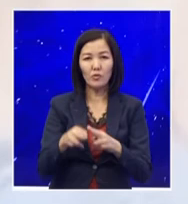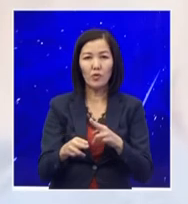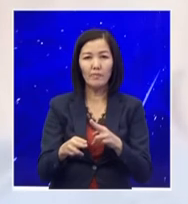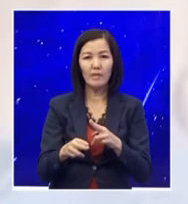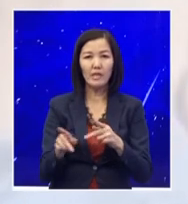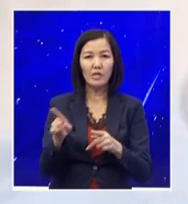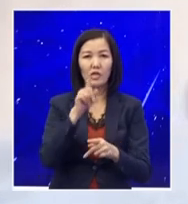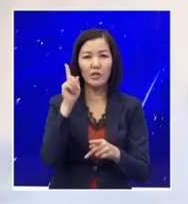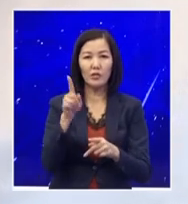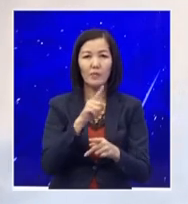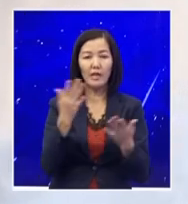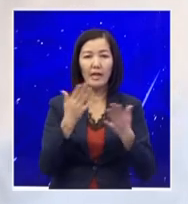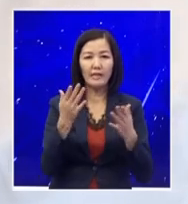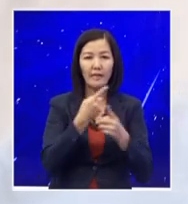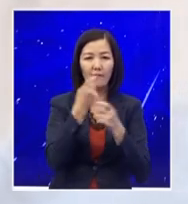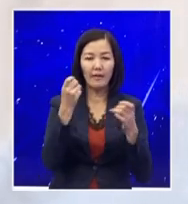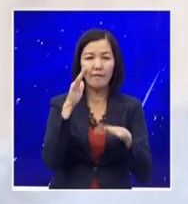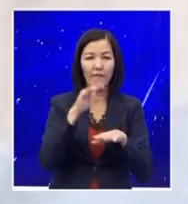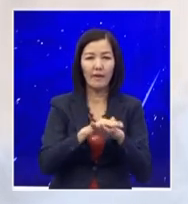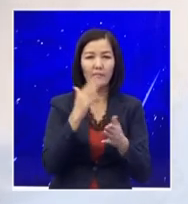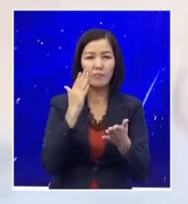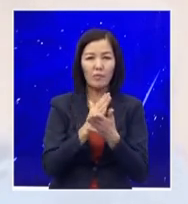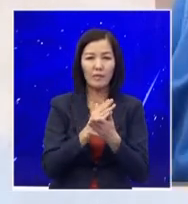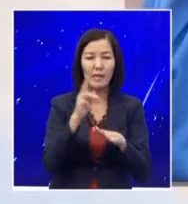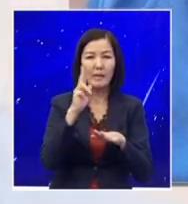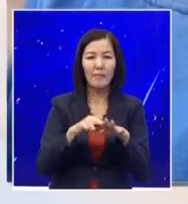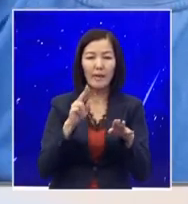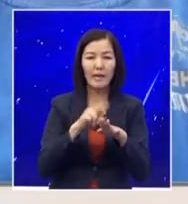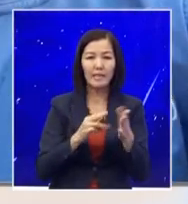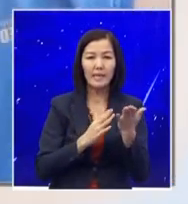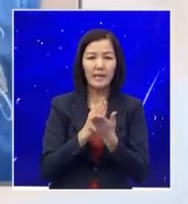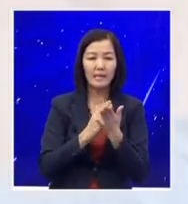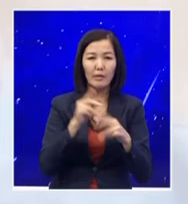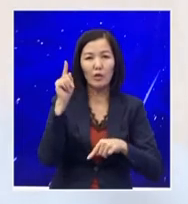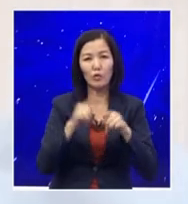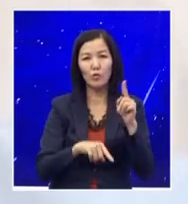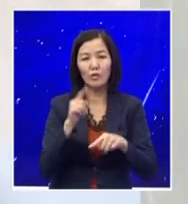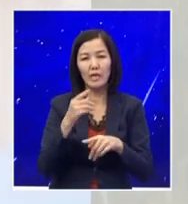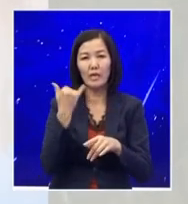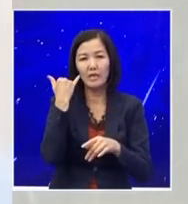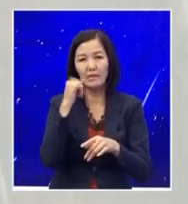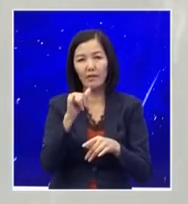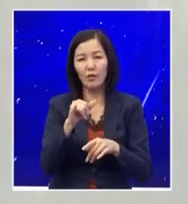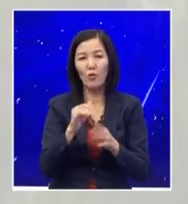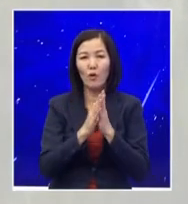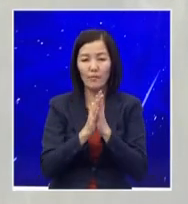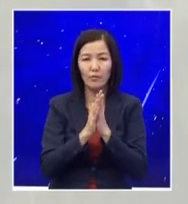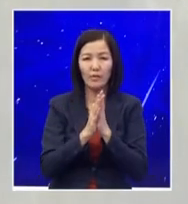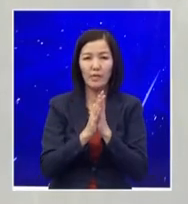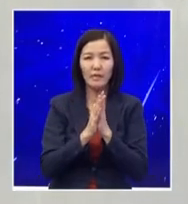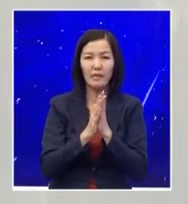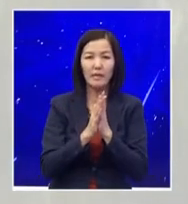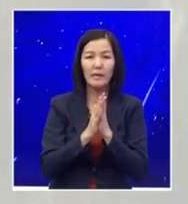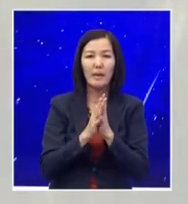Із-түссіз жоғалып кеткен осы жасөспірім туралы қандай да бір деректерді білгендер болса, полиция қызметіне немесе туыстарына